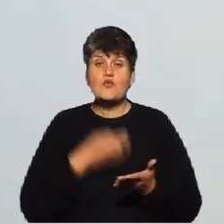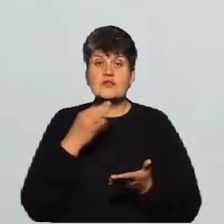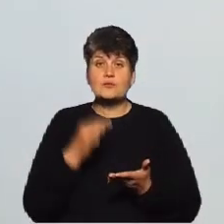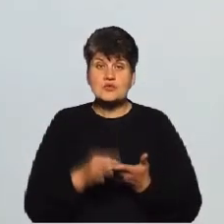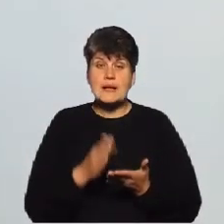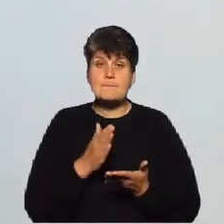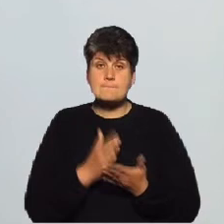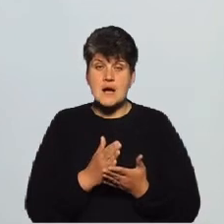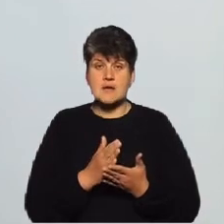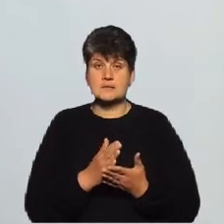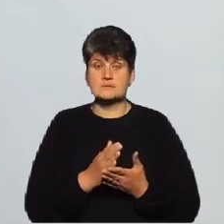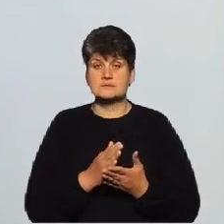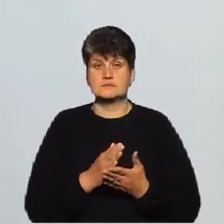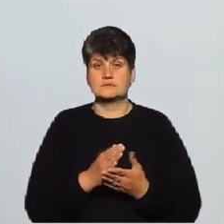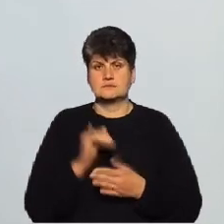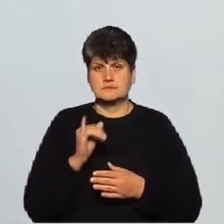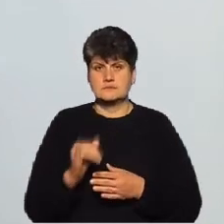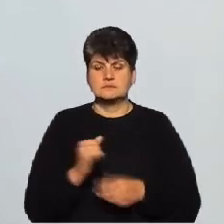агресор?